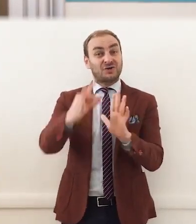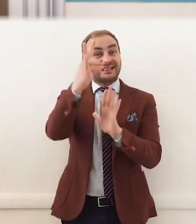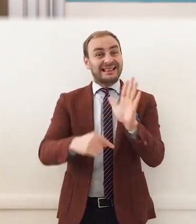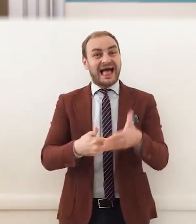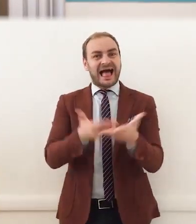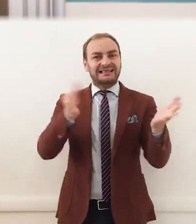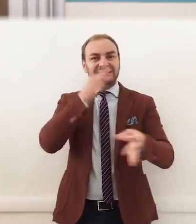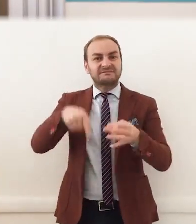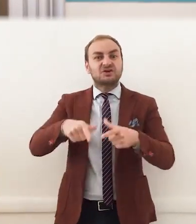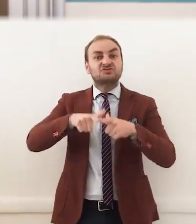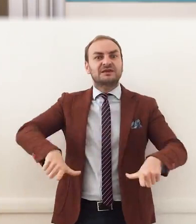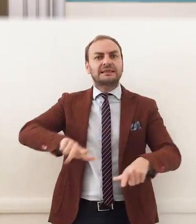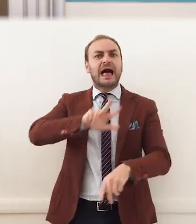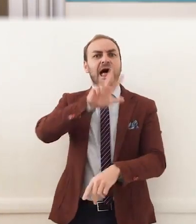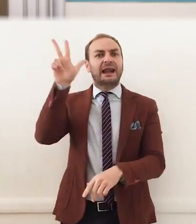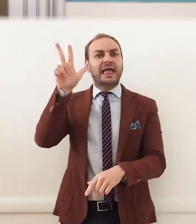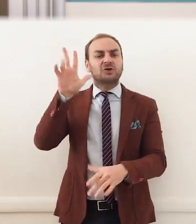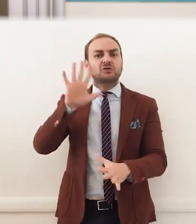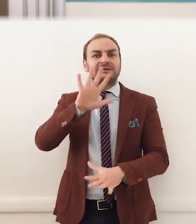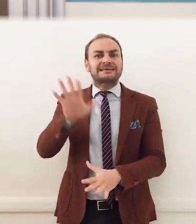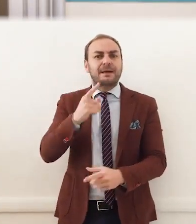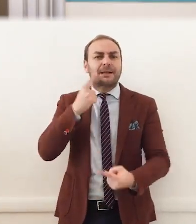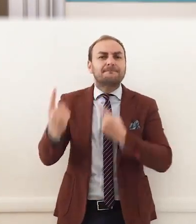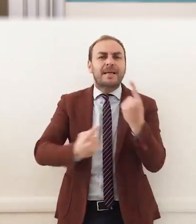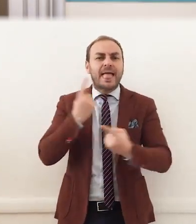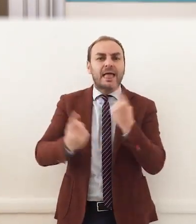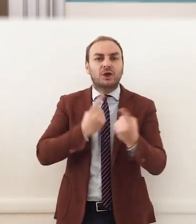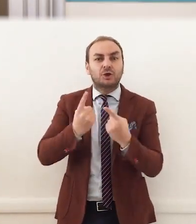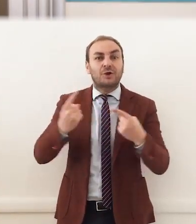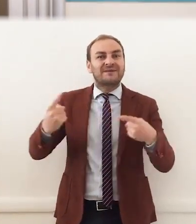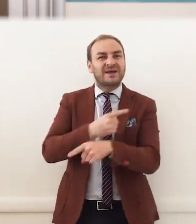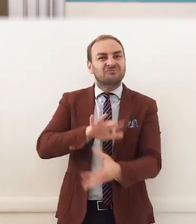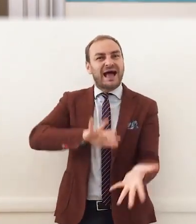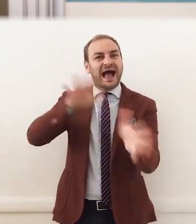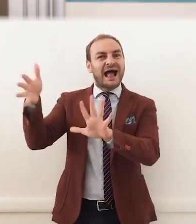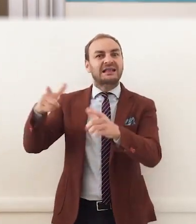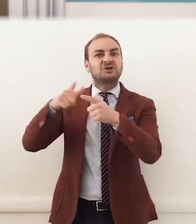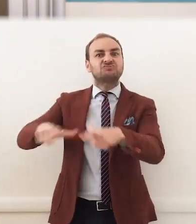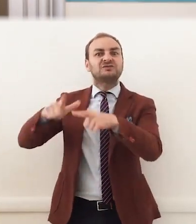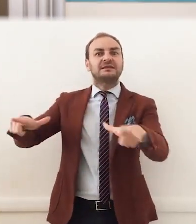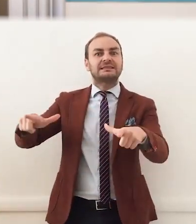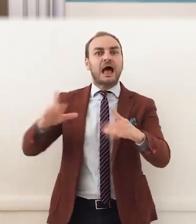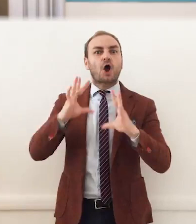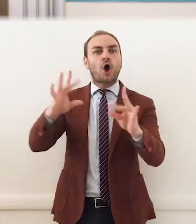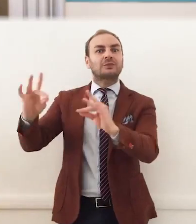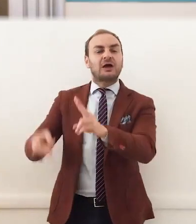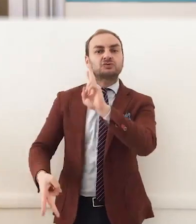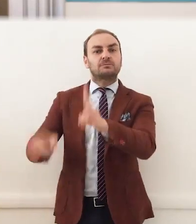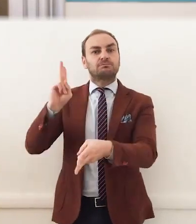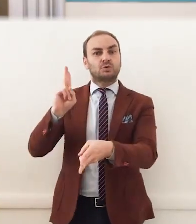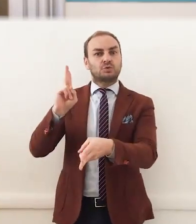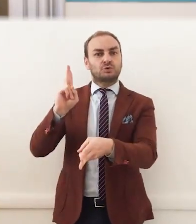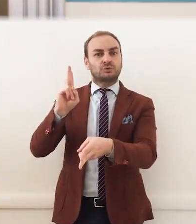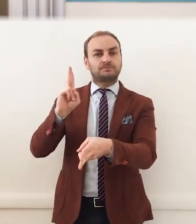la nostra città sta facendo meglio di quanto avviene in altri territori del nostro paese naturalmente